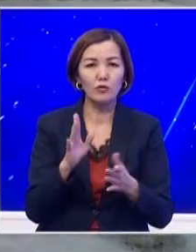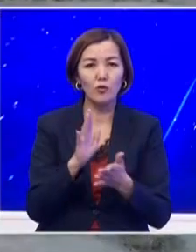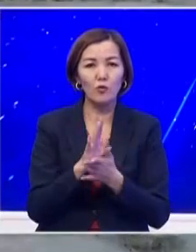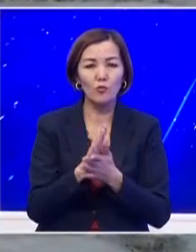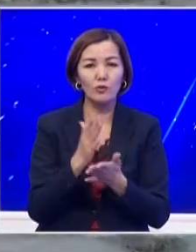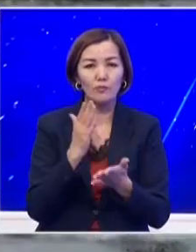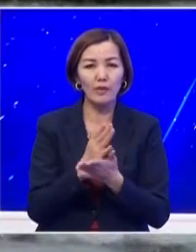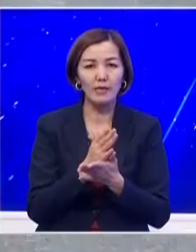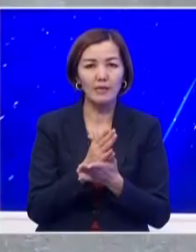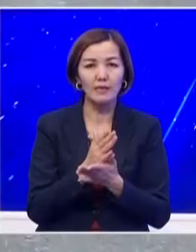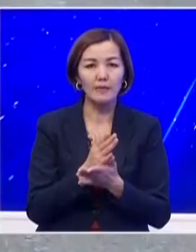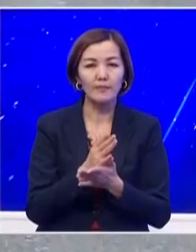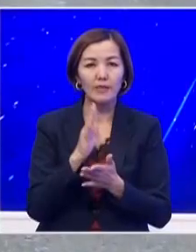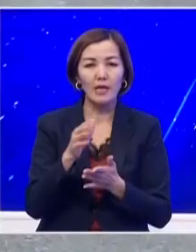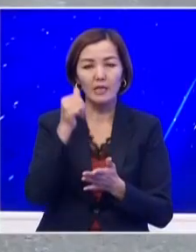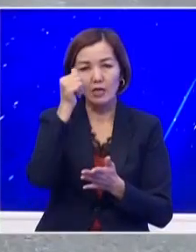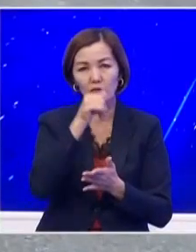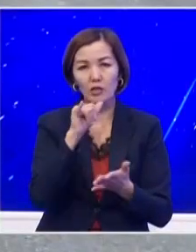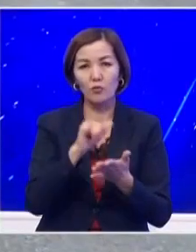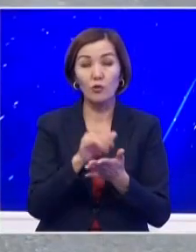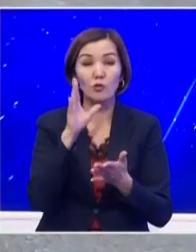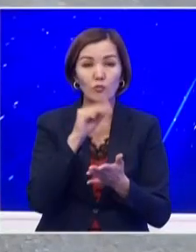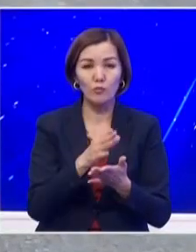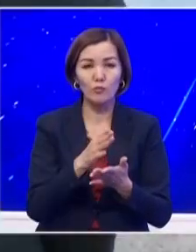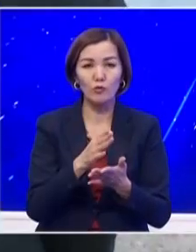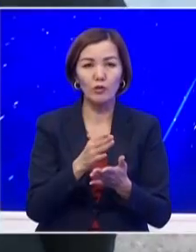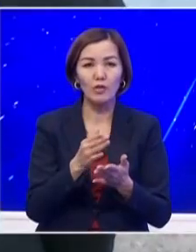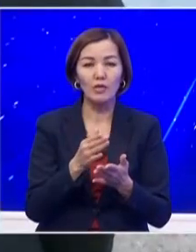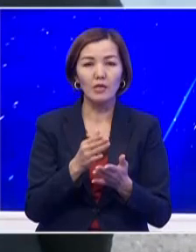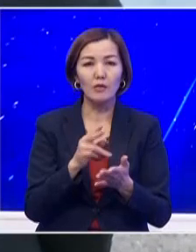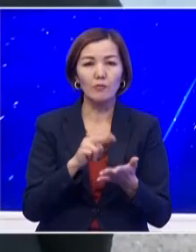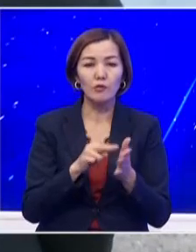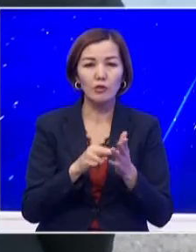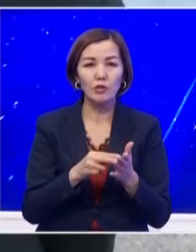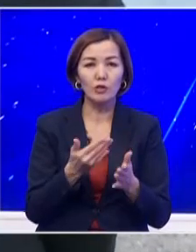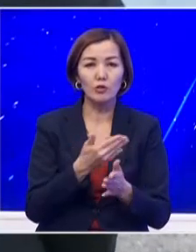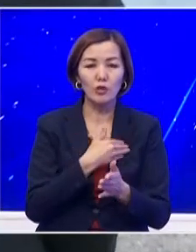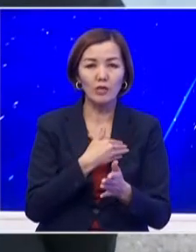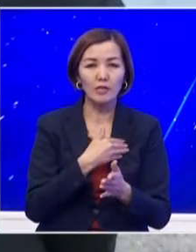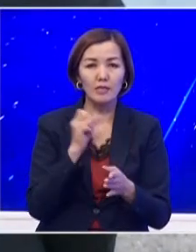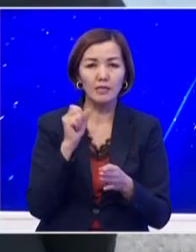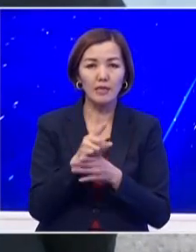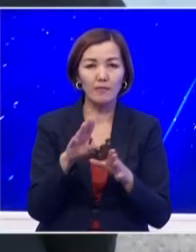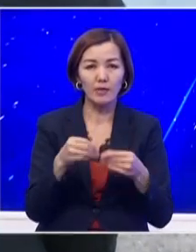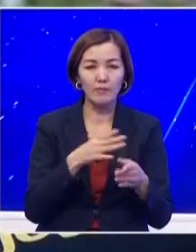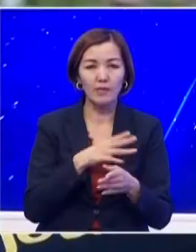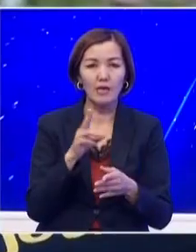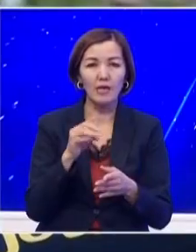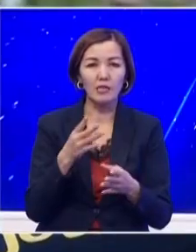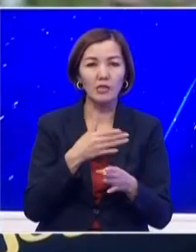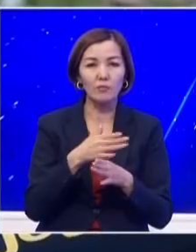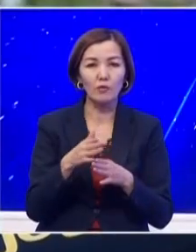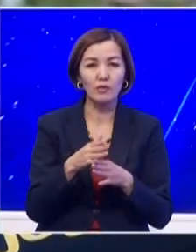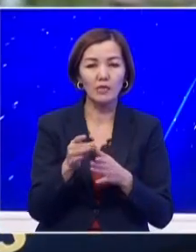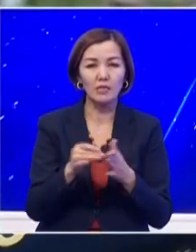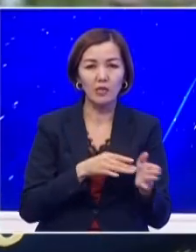қоқыс шашығы алдағы жылдары орнатылуы мүмкін. Мамандар осылай дейді. Бюджетке сұраныста беріпті. Қаражат